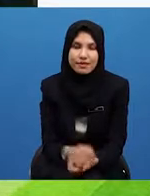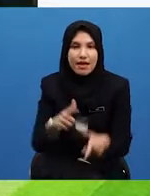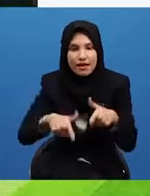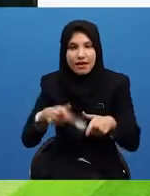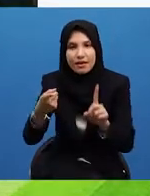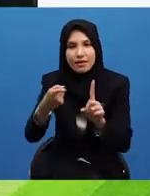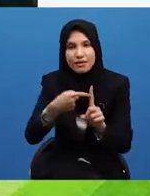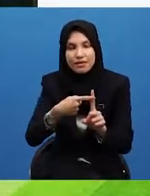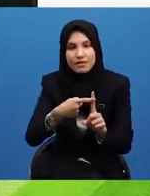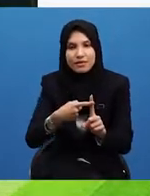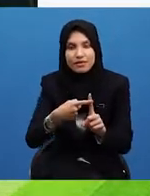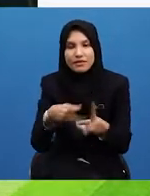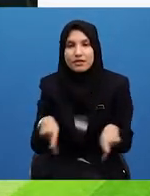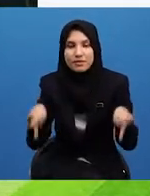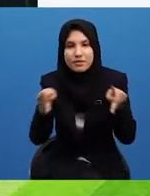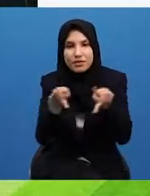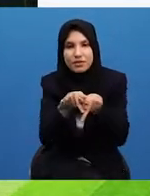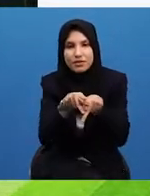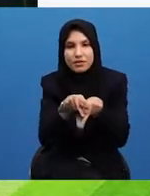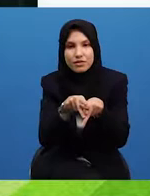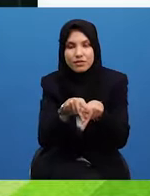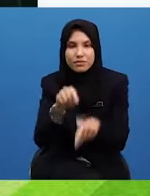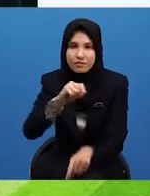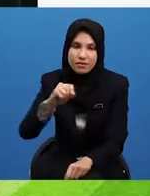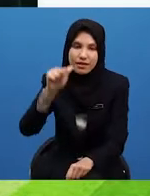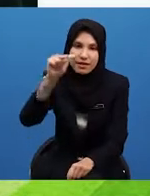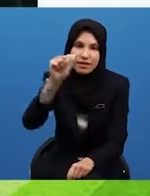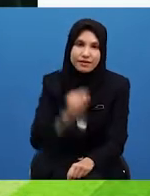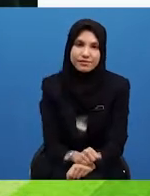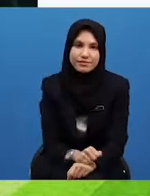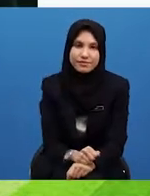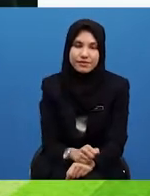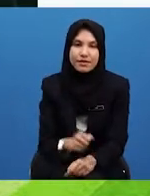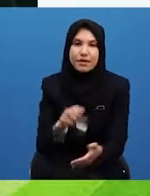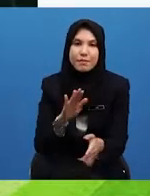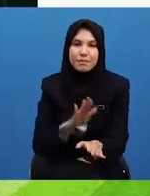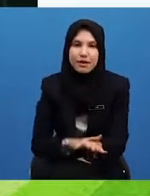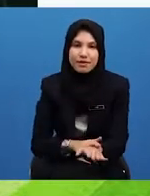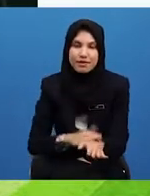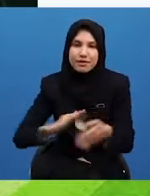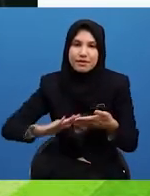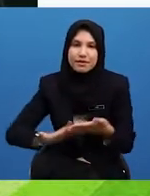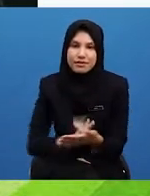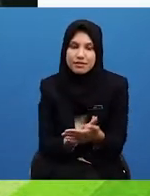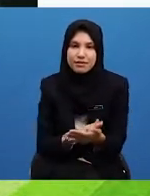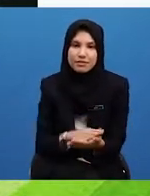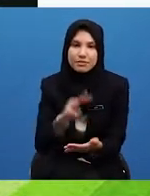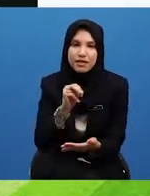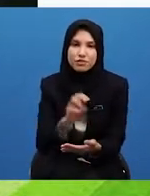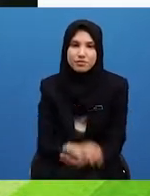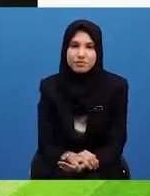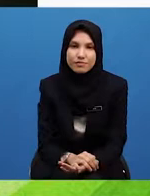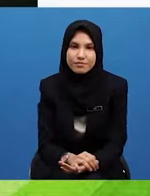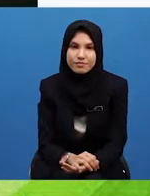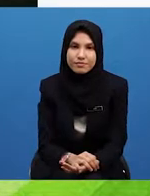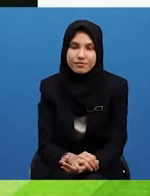pertama kita perlu membuat dan the missing gede pada kertas mahjongg kemudian